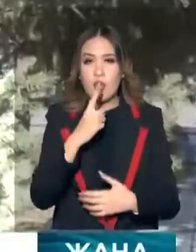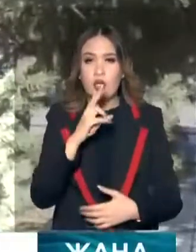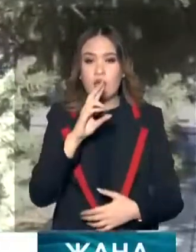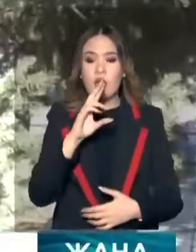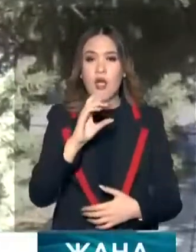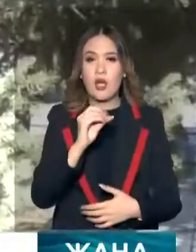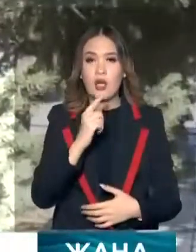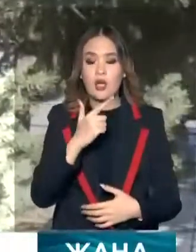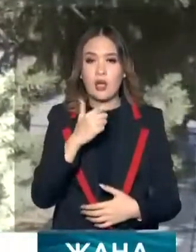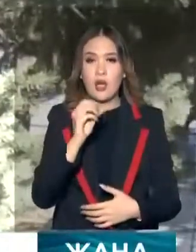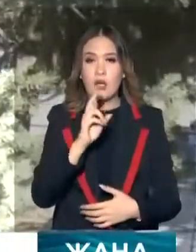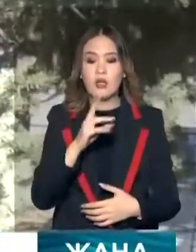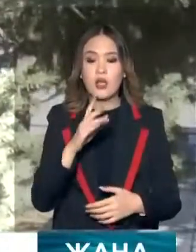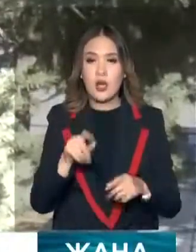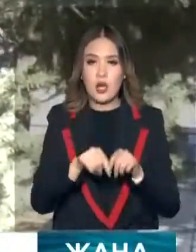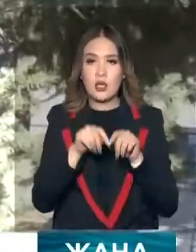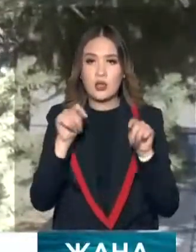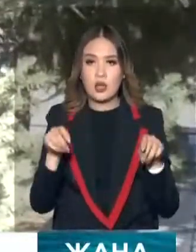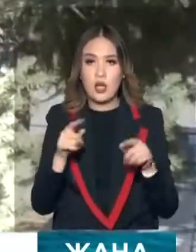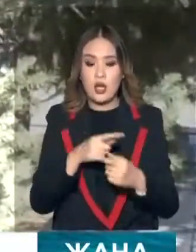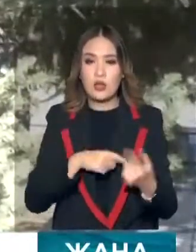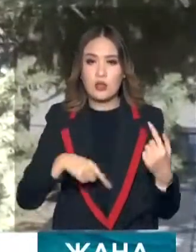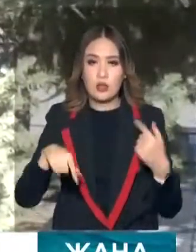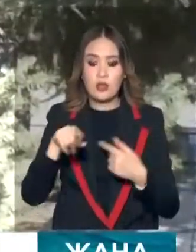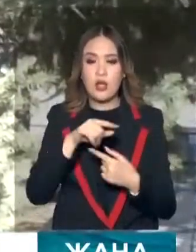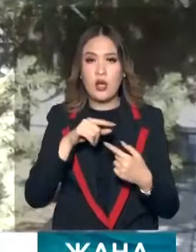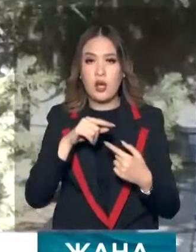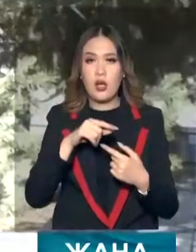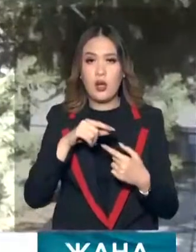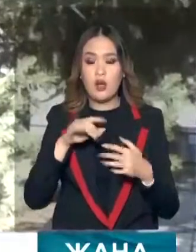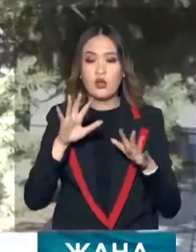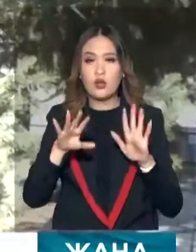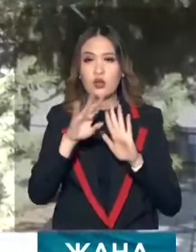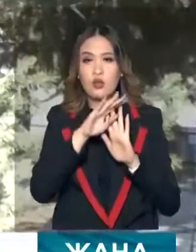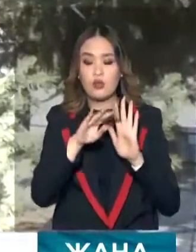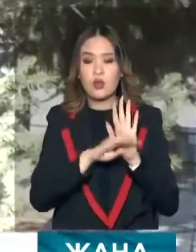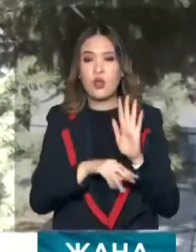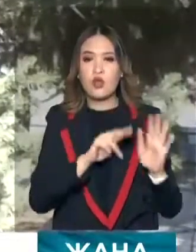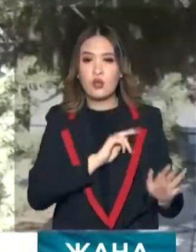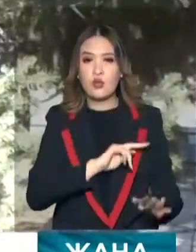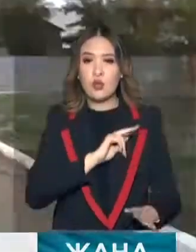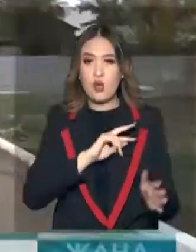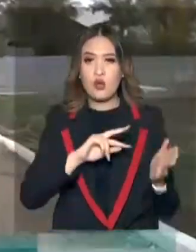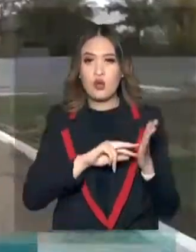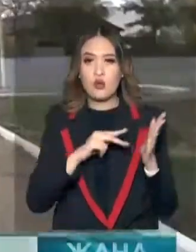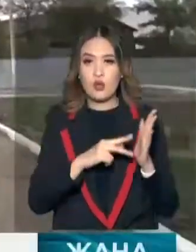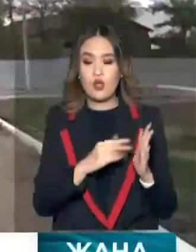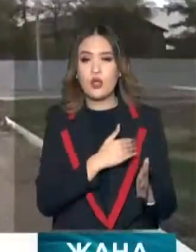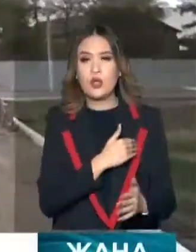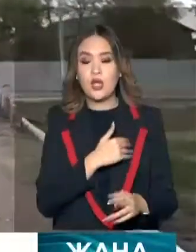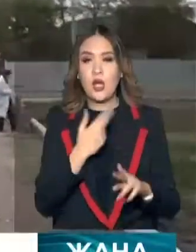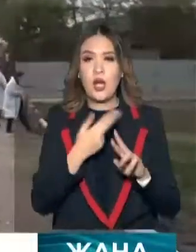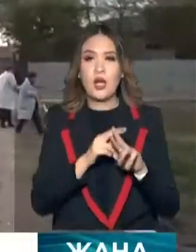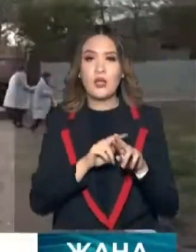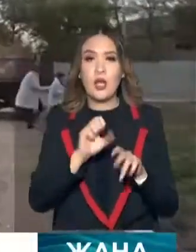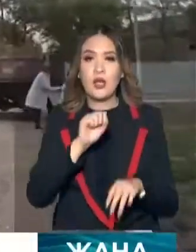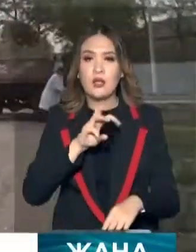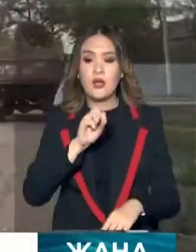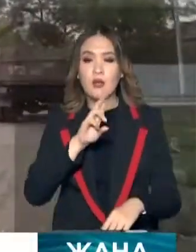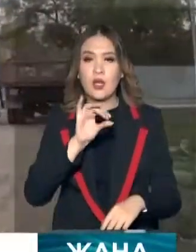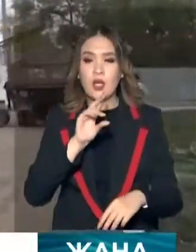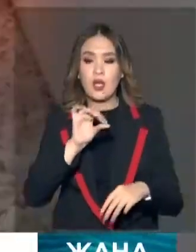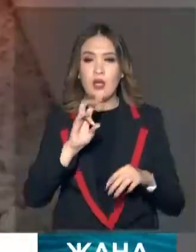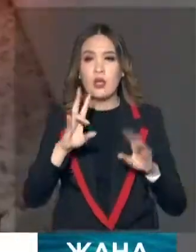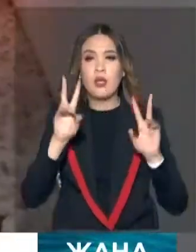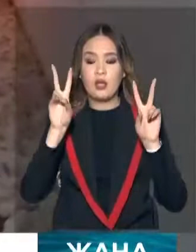жер бөліп беру арқылы ауыл тұрғындарын осы жоба аясында жұмыспен қамту жоспарлануда. Атамекен ұлттық кәсіпкерлер палатасы